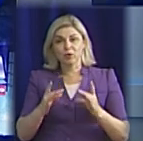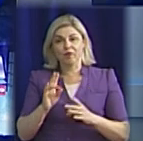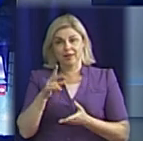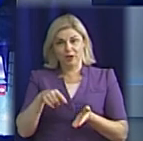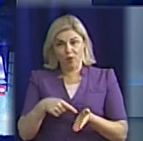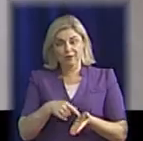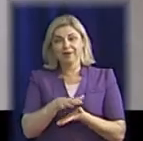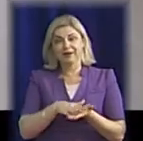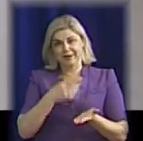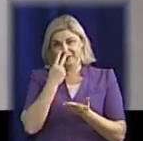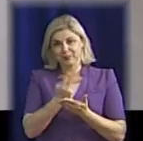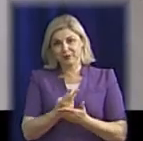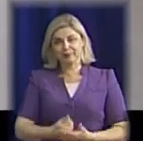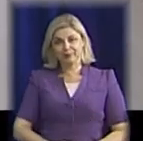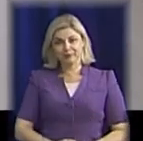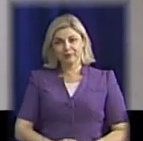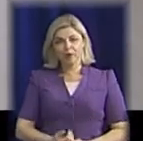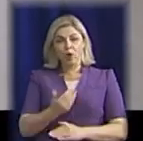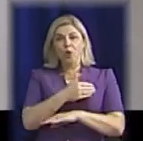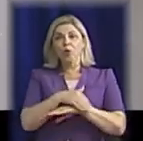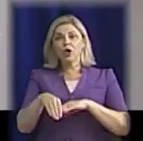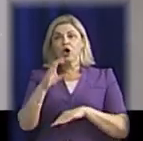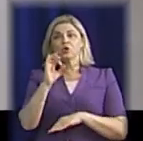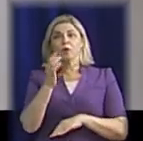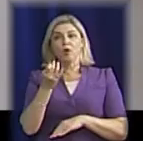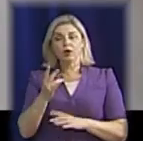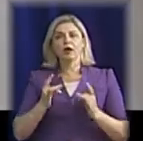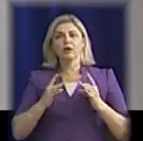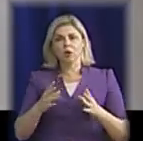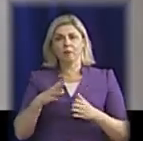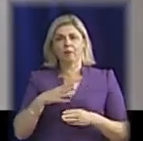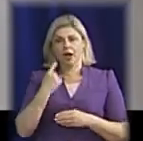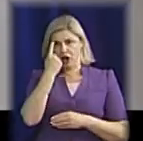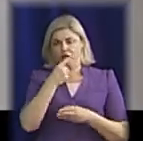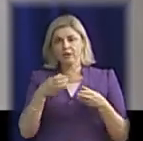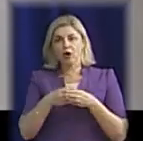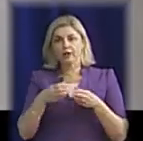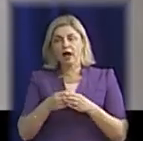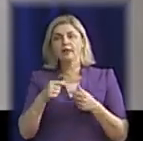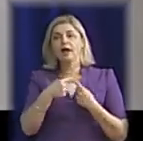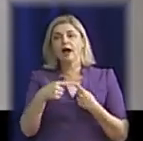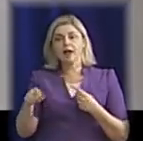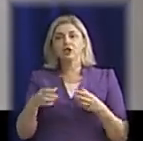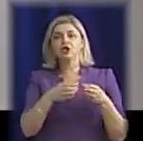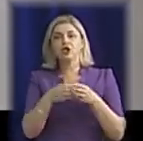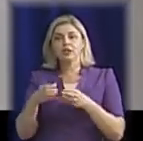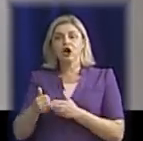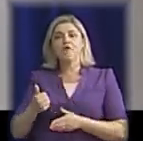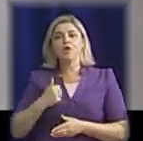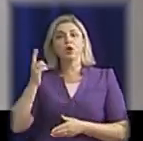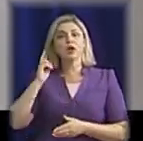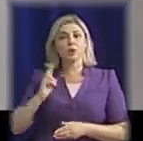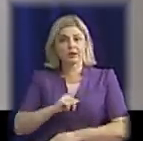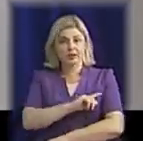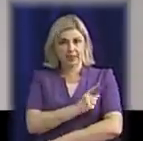далі. Вулицею Соборною урочистою ходою йде особовий склад різних частин та підрозділів Військово-морських сил Збройних